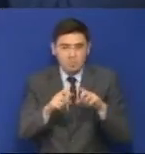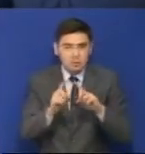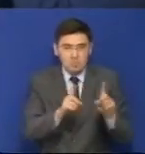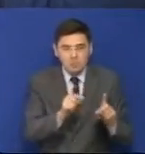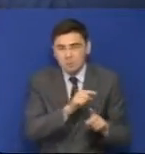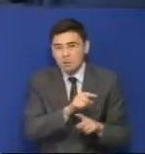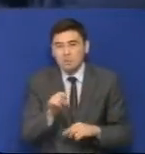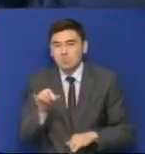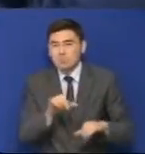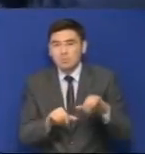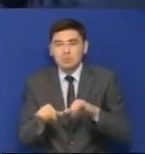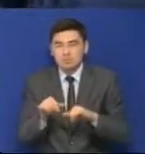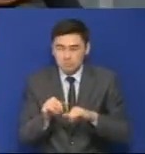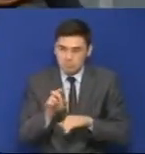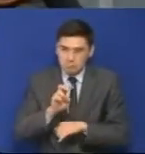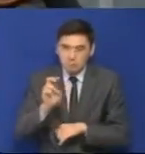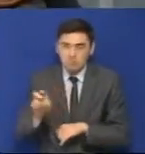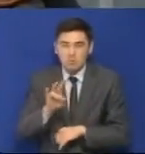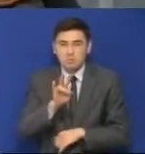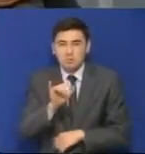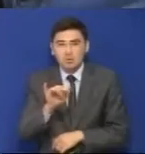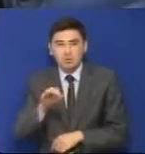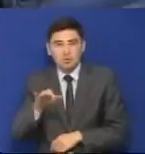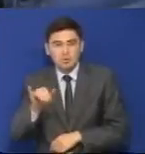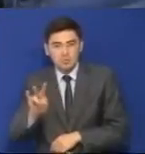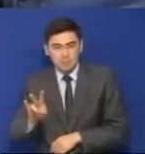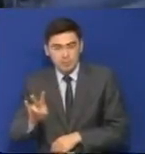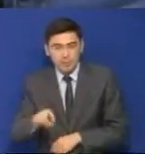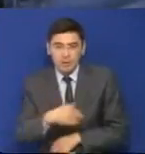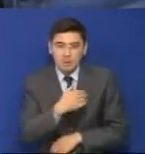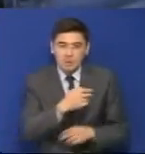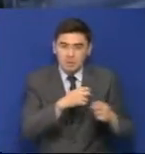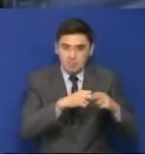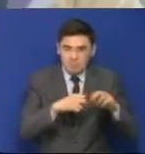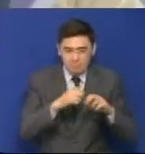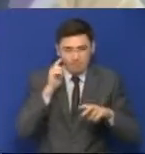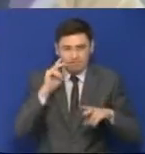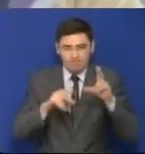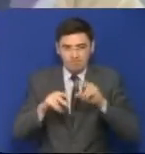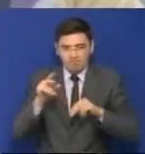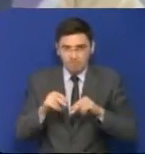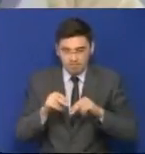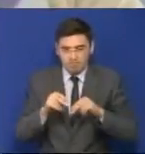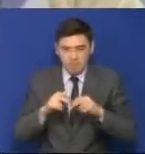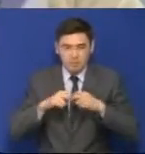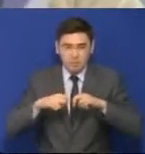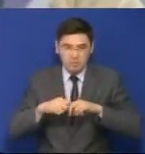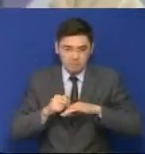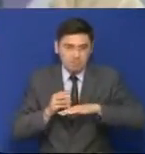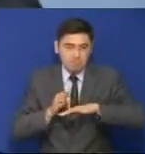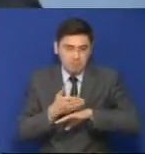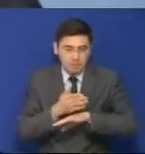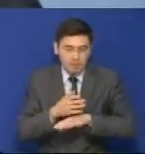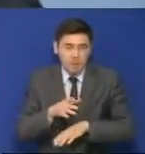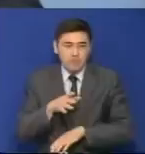Отан партиясынан іздейді. Бұл жолда қоғамдық қабылдауға келген тұрғындар мәселелерінің шешілуінен үмітті. Осыдан 23 жыл бұрын